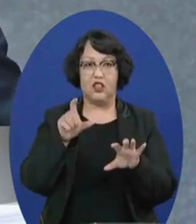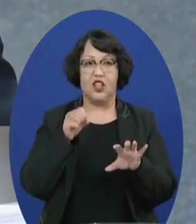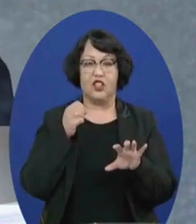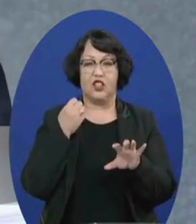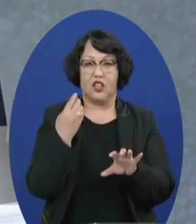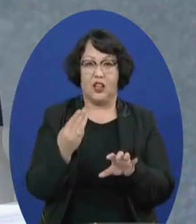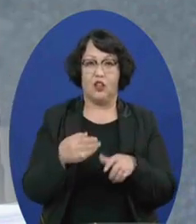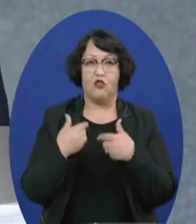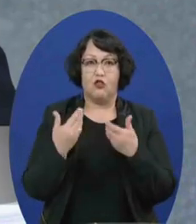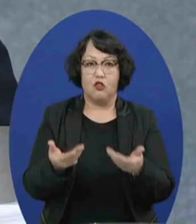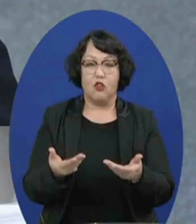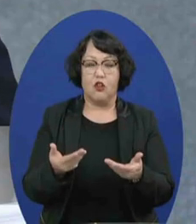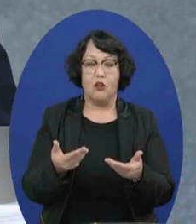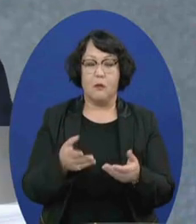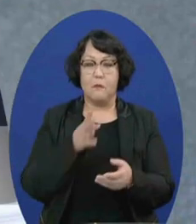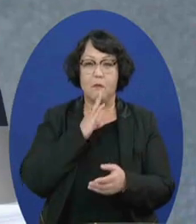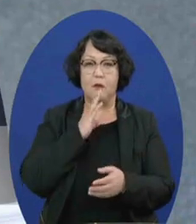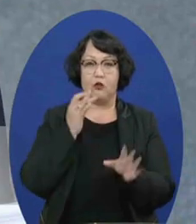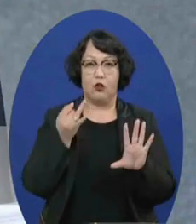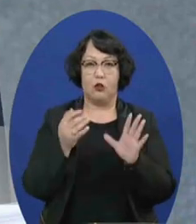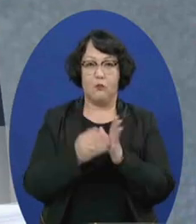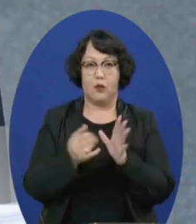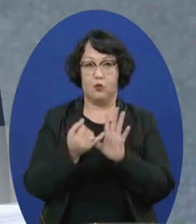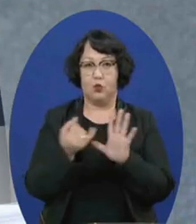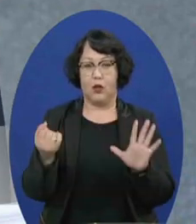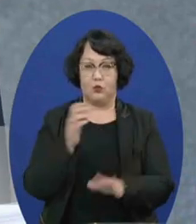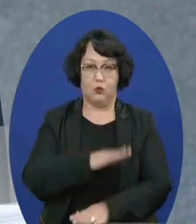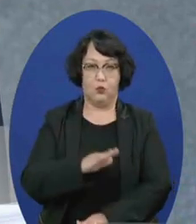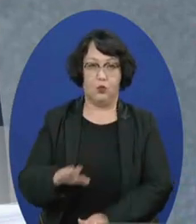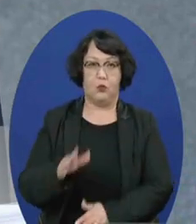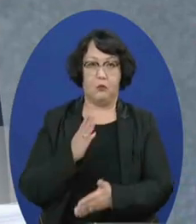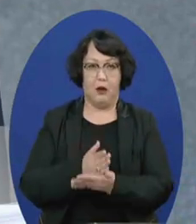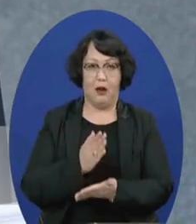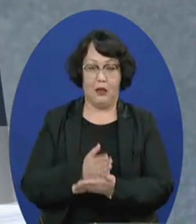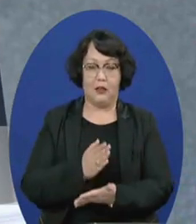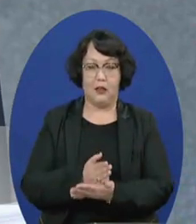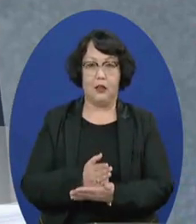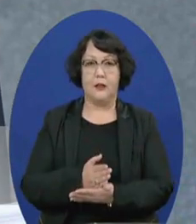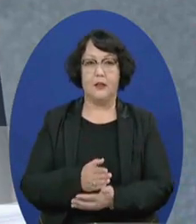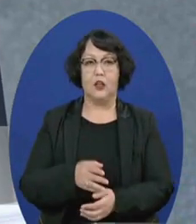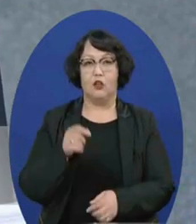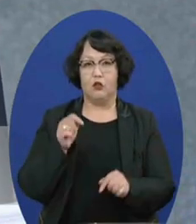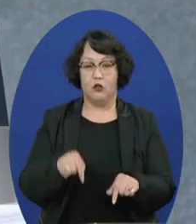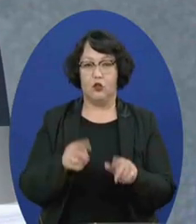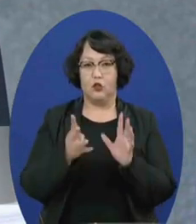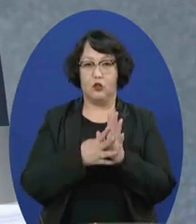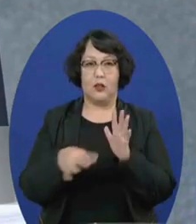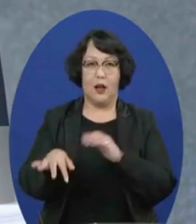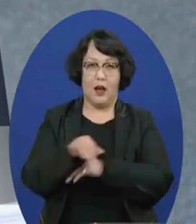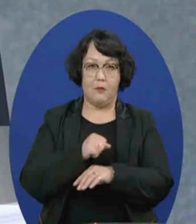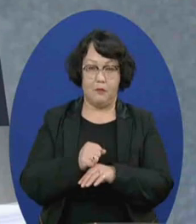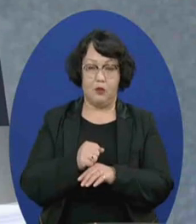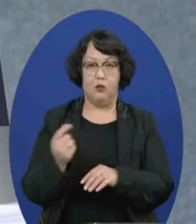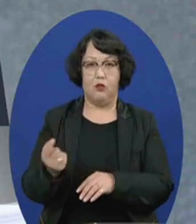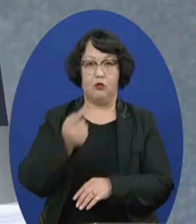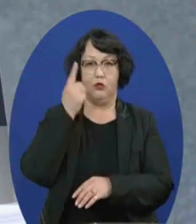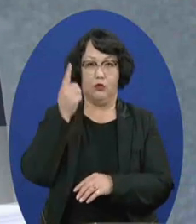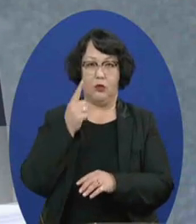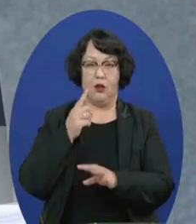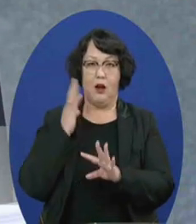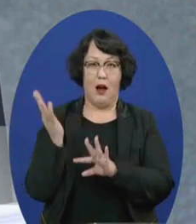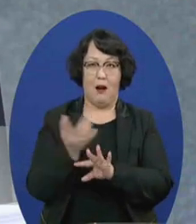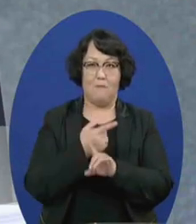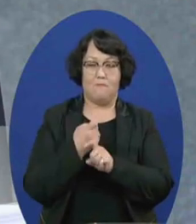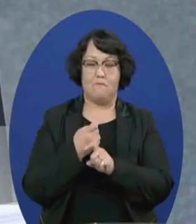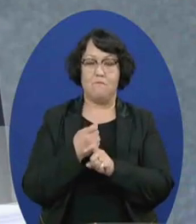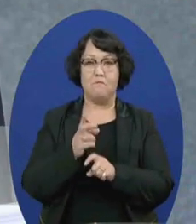эсэлтийн шалгалтанд орох одоо 7,600 орчим хүүхэд байгаа. Тийм учраас өнөөдрийн байдлаар одоо 9 аймаг өнөөдөр өндөржүүлсэн энэ